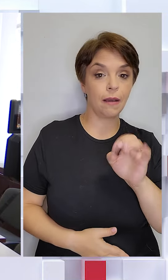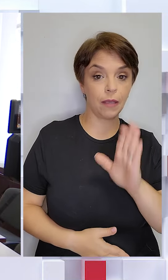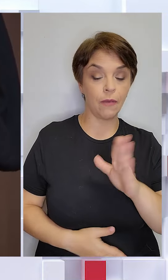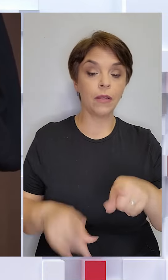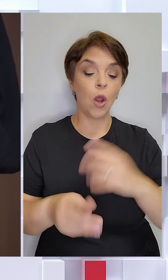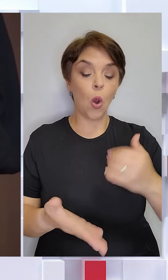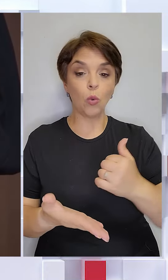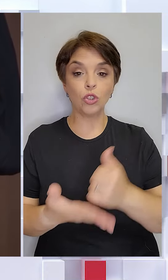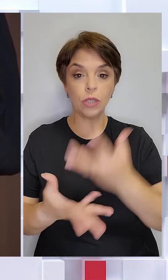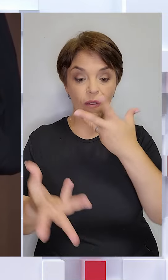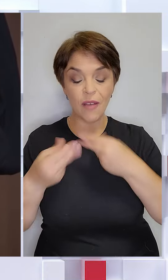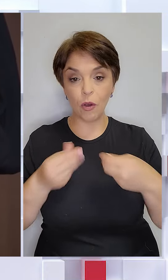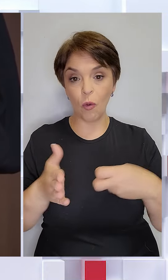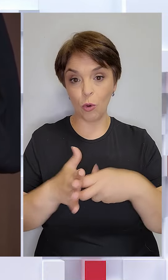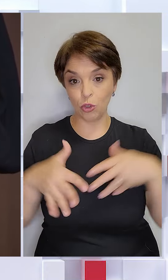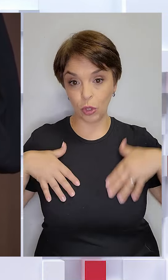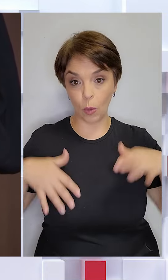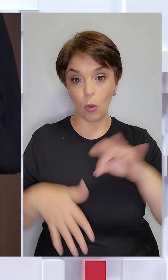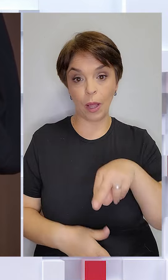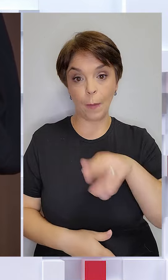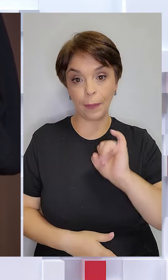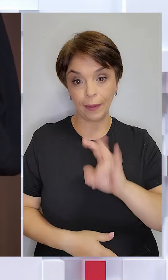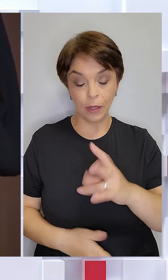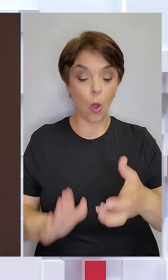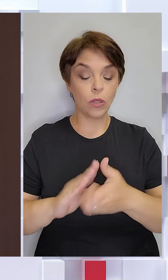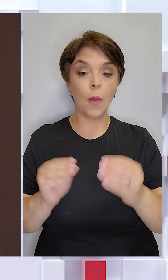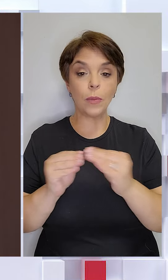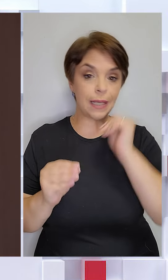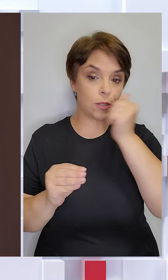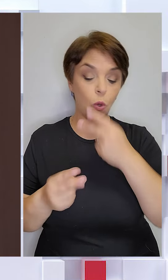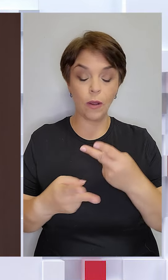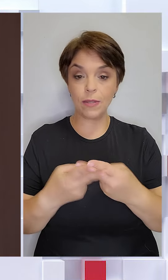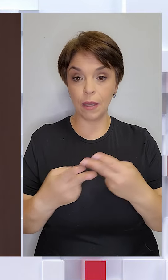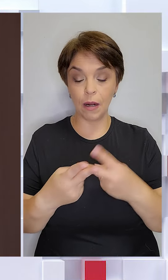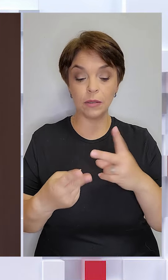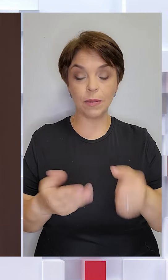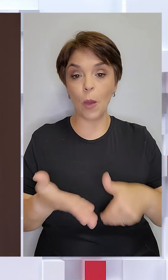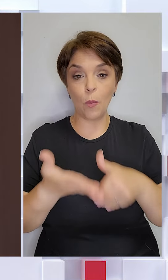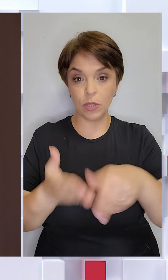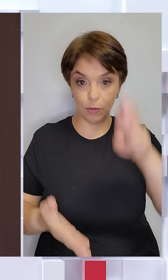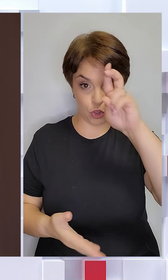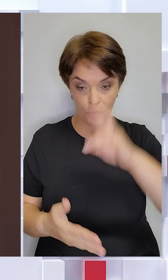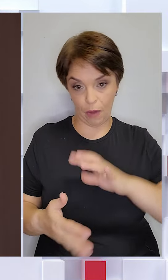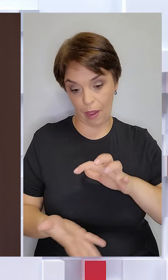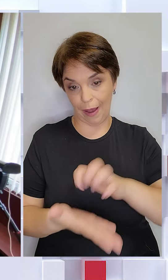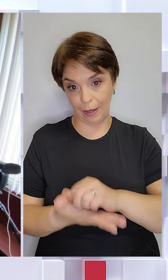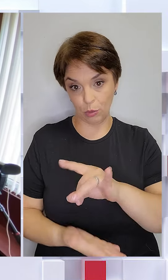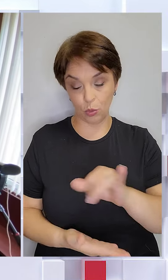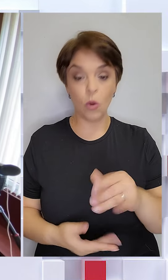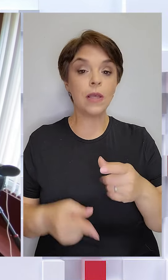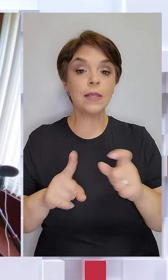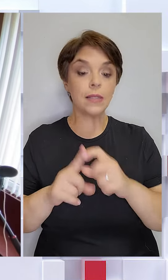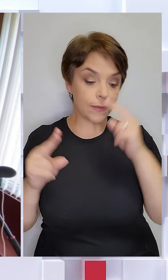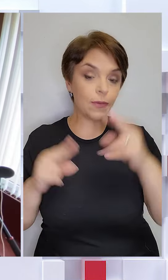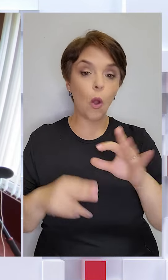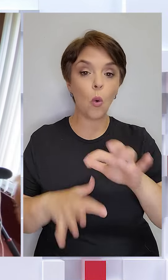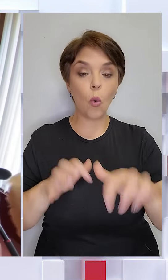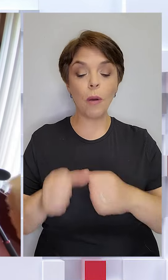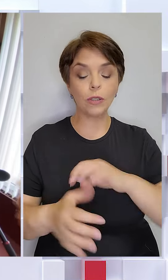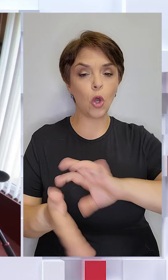також очільниця фейкової пошти Криму Олена Принь, отримали по 10 років за ґратами за посібництво державі-агресору. Зі слів свідка,